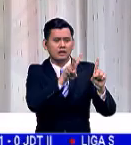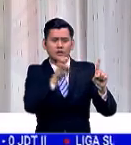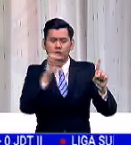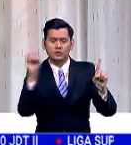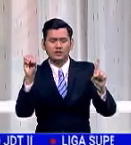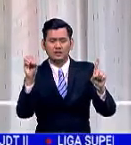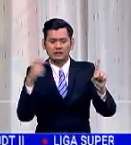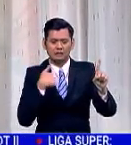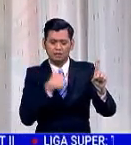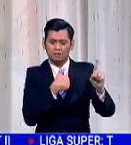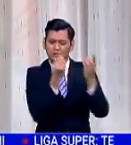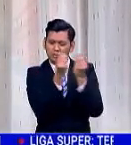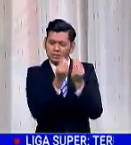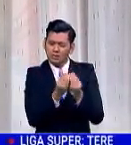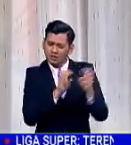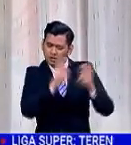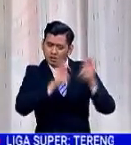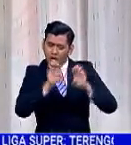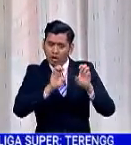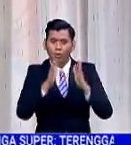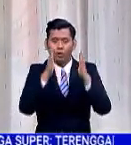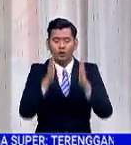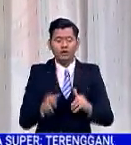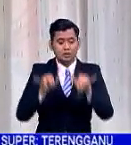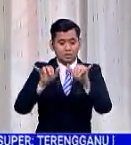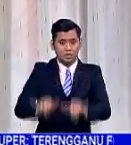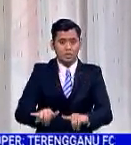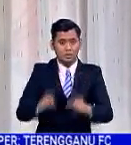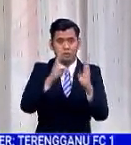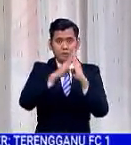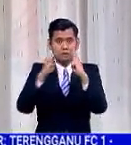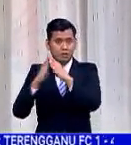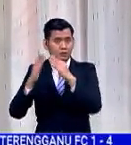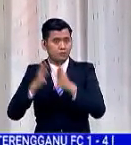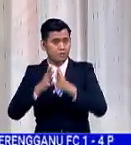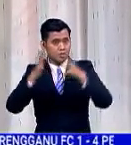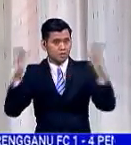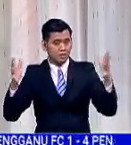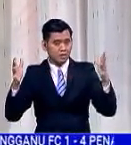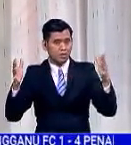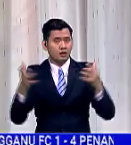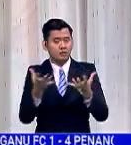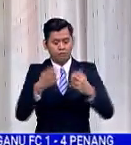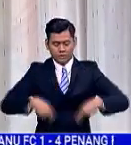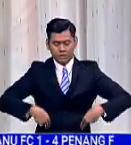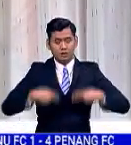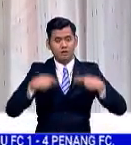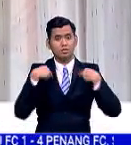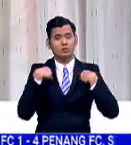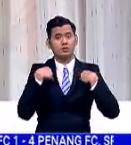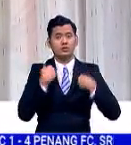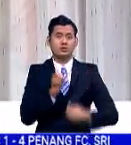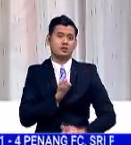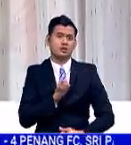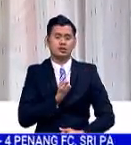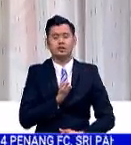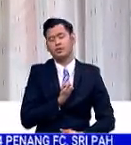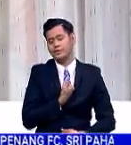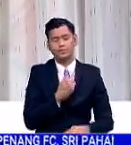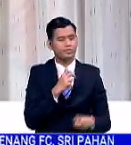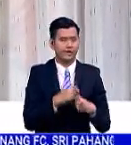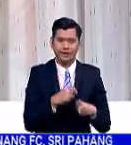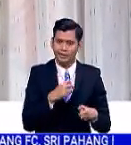kira balik mereka yang duduk di bandar-bandar yang besar untuk nak hidup seorang diri pun